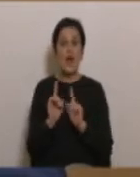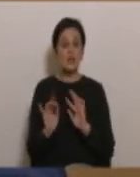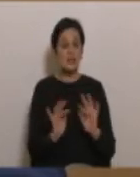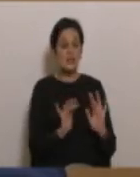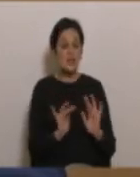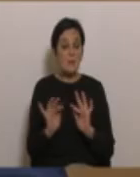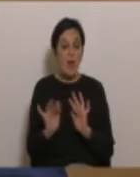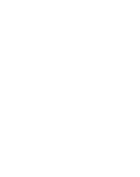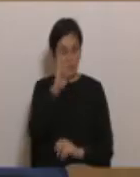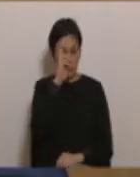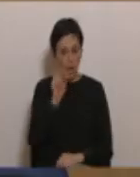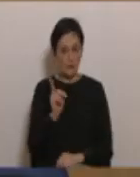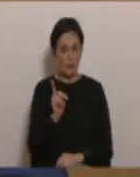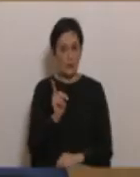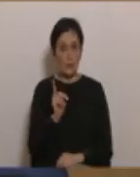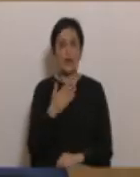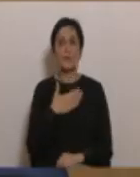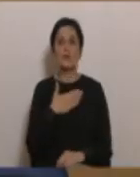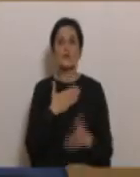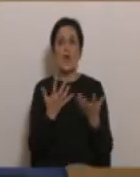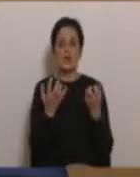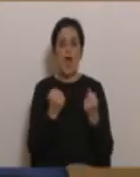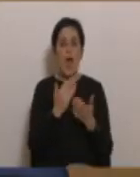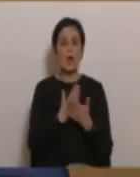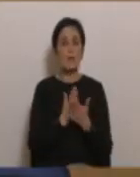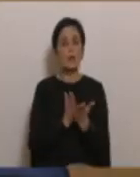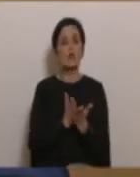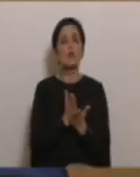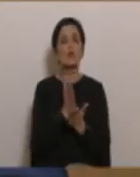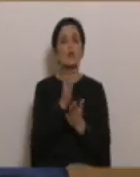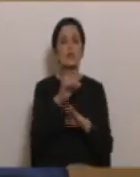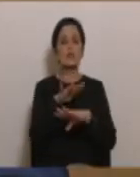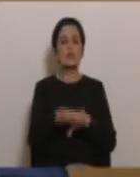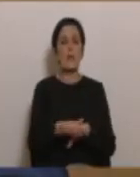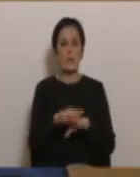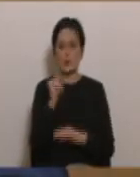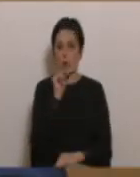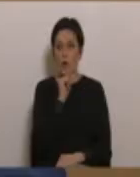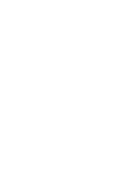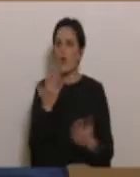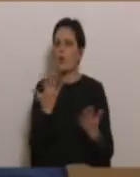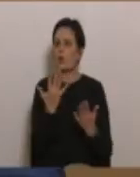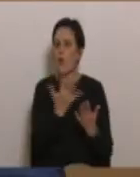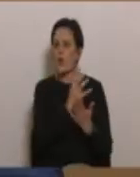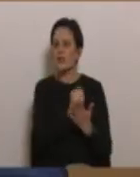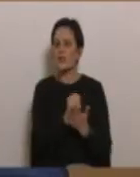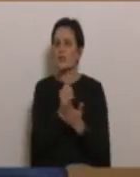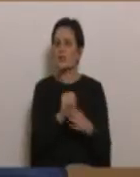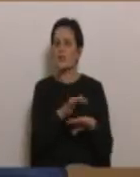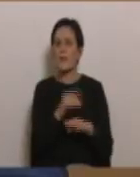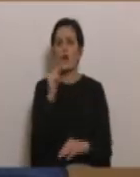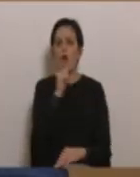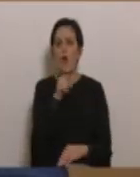არ მიიღებს ჩვენი მთავრობა. Ჩვენ აღებული გვაქვს კურსი საბაზრო ეკონომიკის. Რომელ საბაზრო ეკონომიკაზე